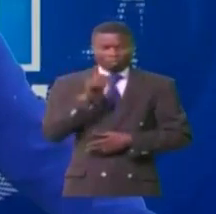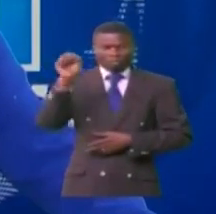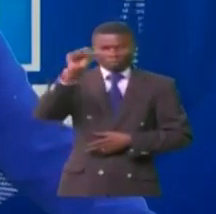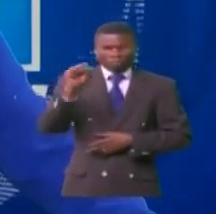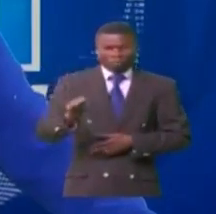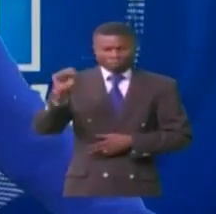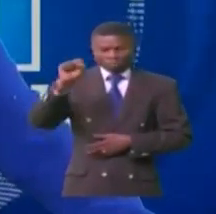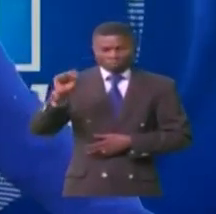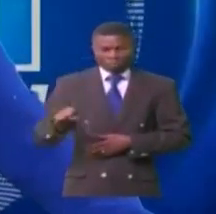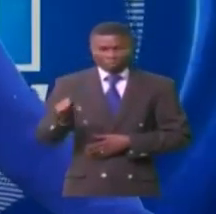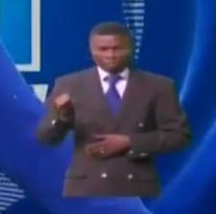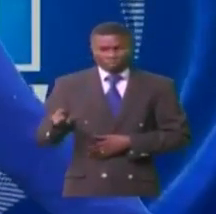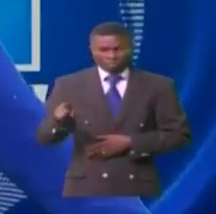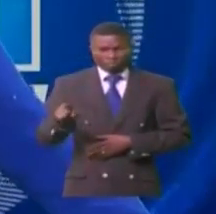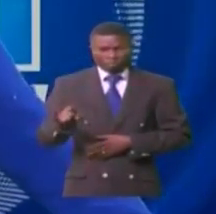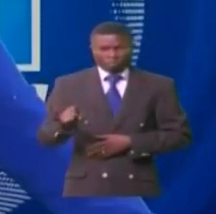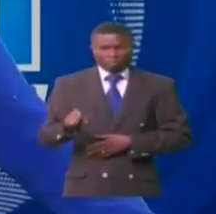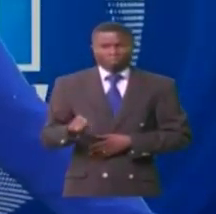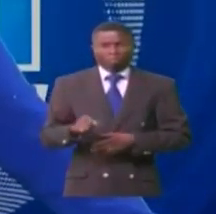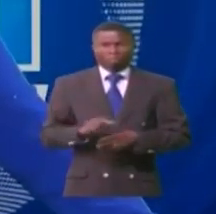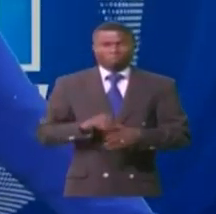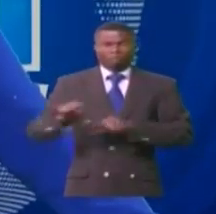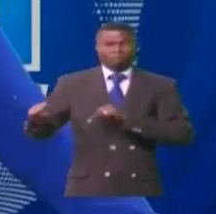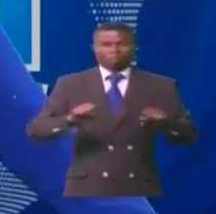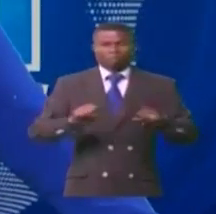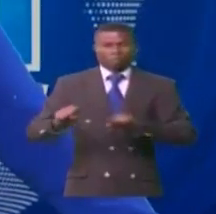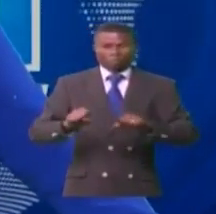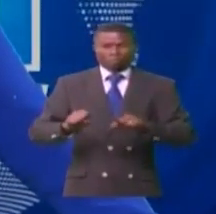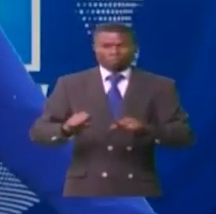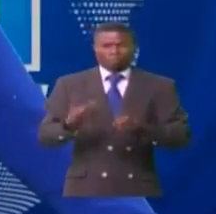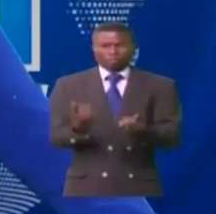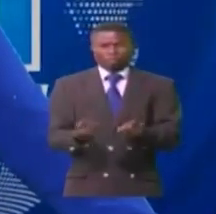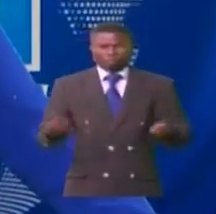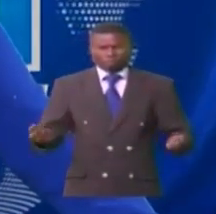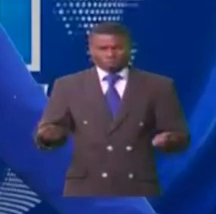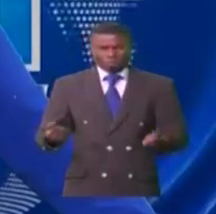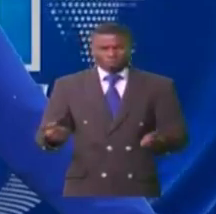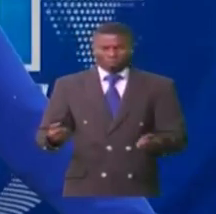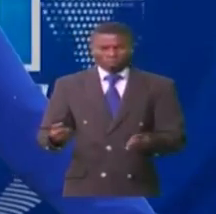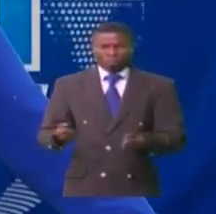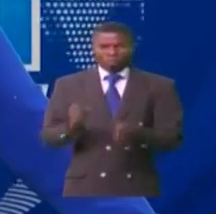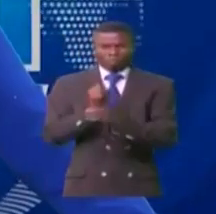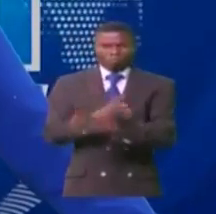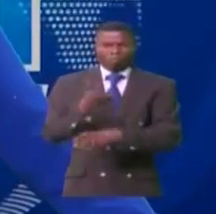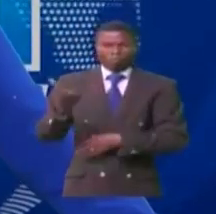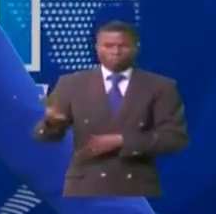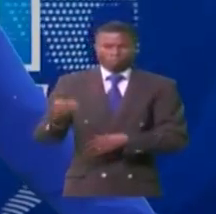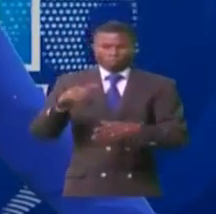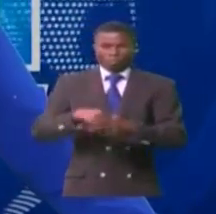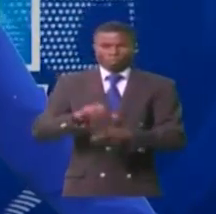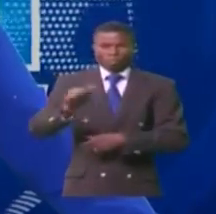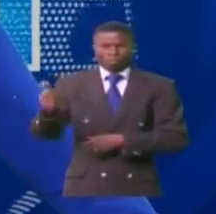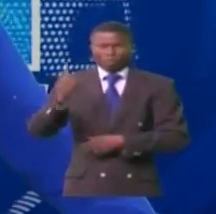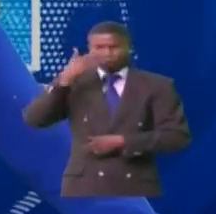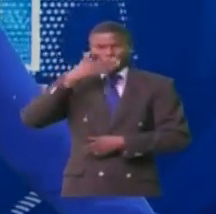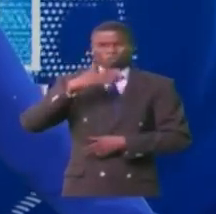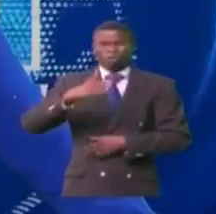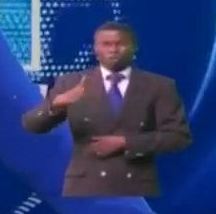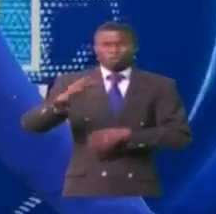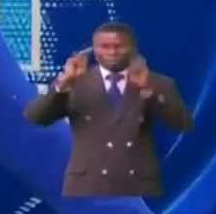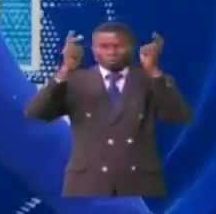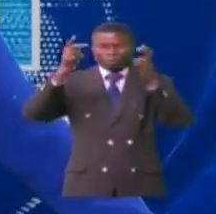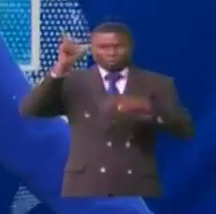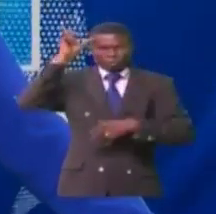ou anémie SS, des kits de dépistage pour les élèves seront bientôt disponibles dans certains hôpitaux de la